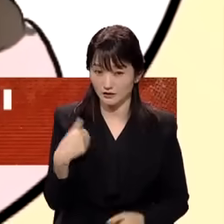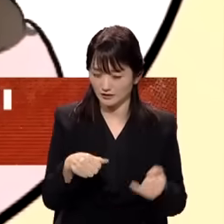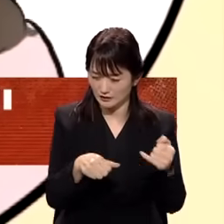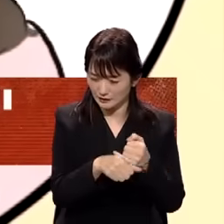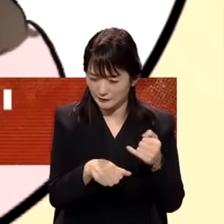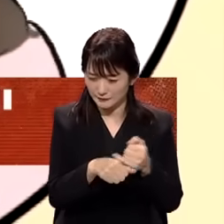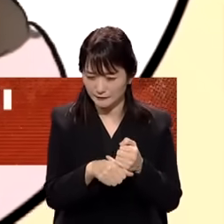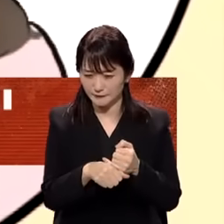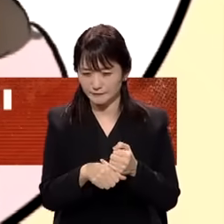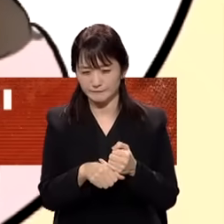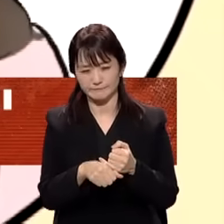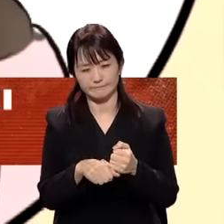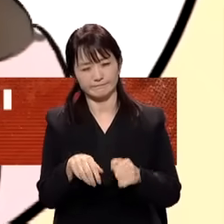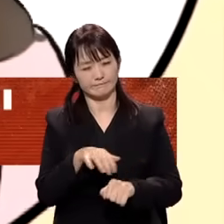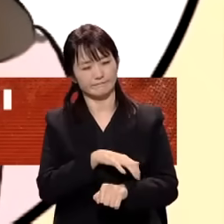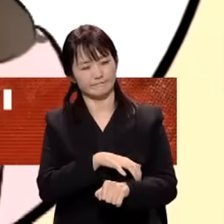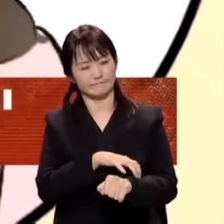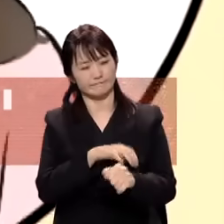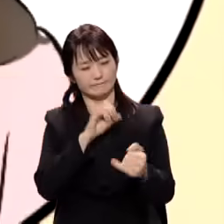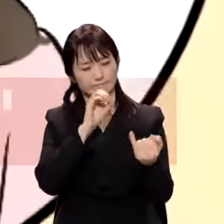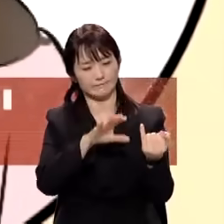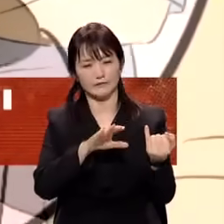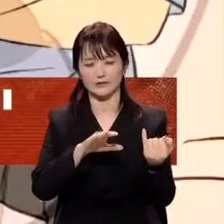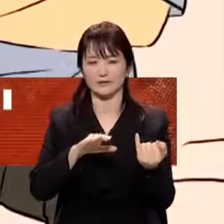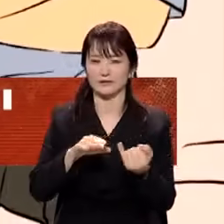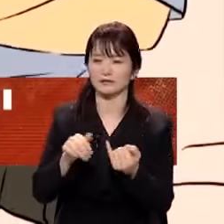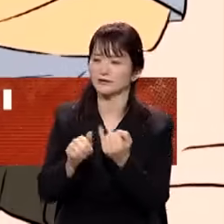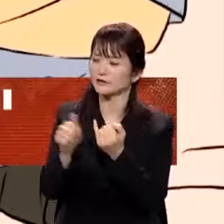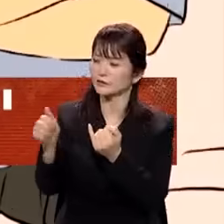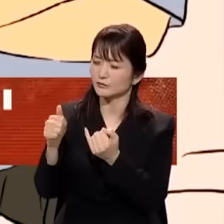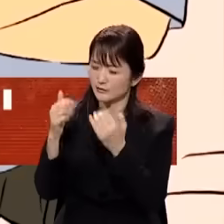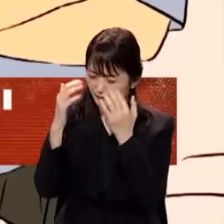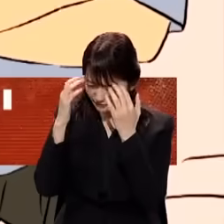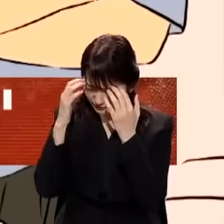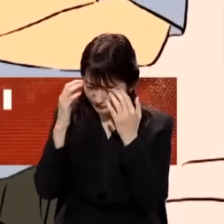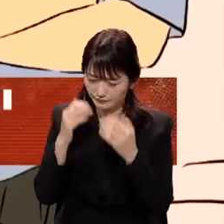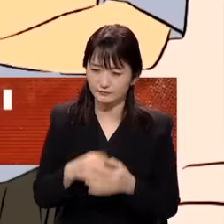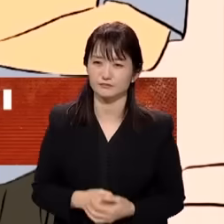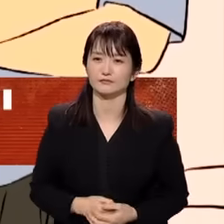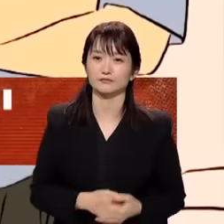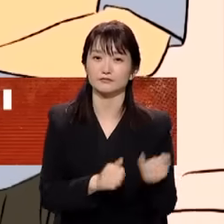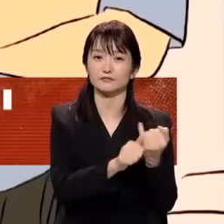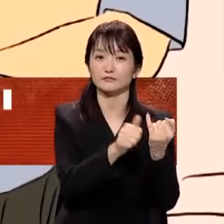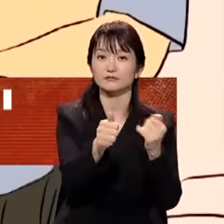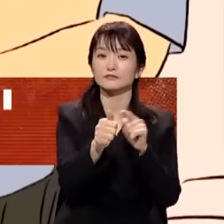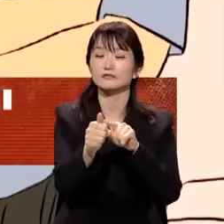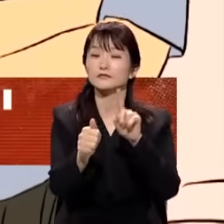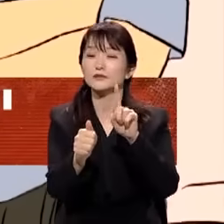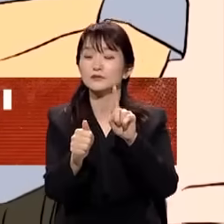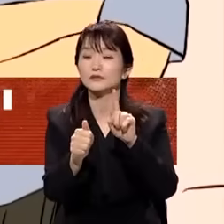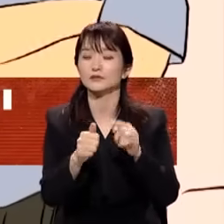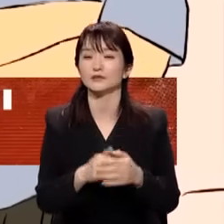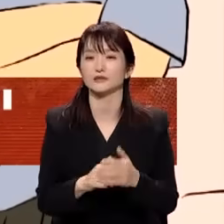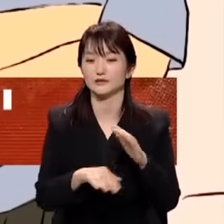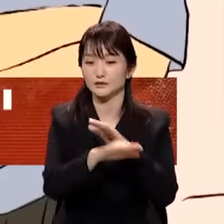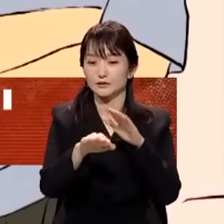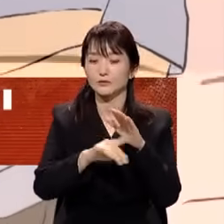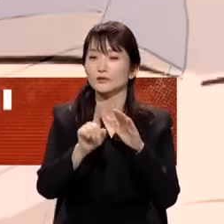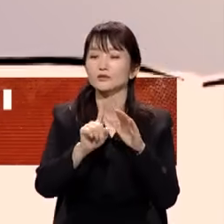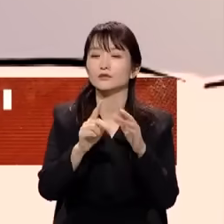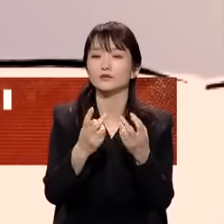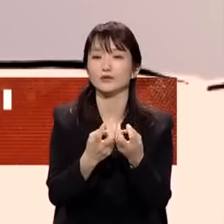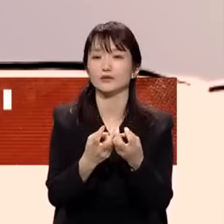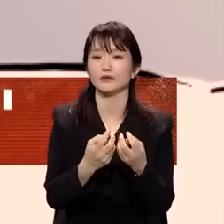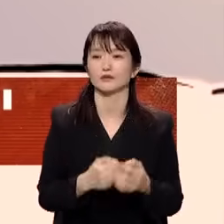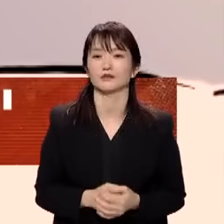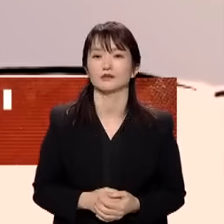엄청 불편한 내색을 털어놔서 괴롭다고 합니다. 아니 시누이 신랑네가 얼마나 좋은 집안이길래. 딱 들어보면 좀 좋습니다, 좋기는. 아, 그래요? 네,